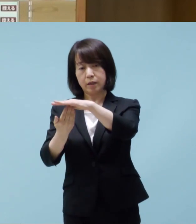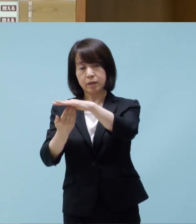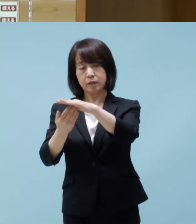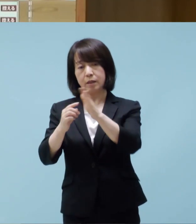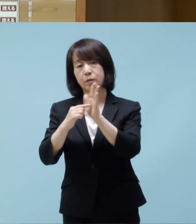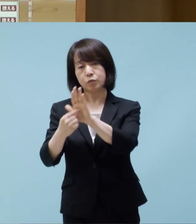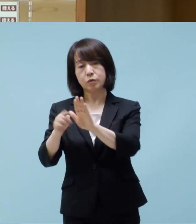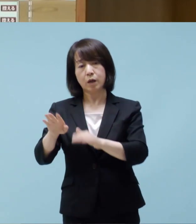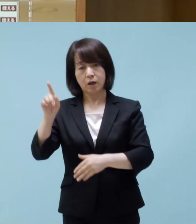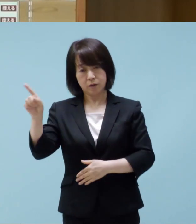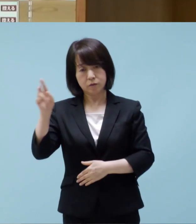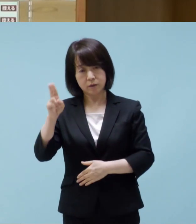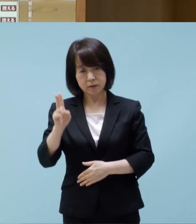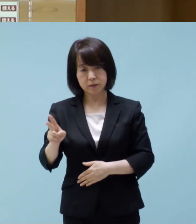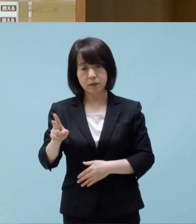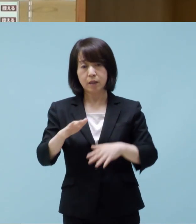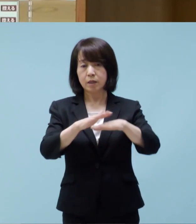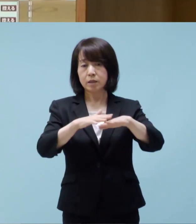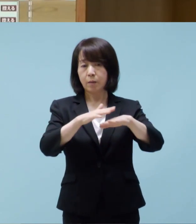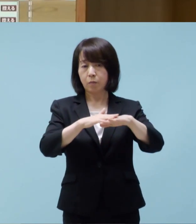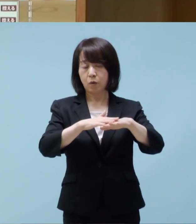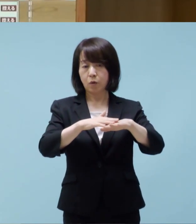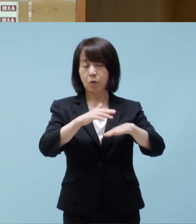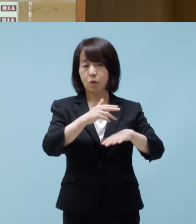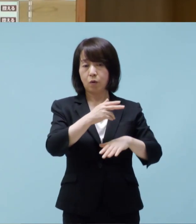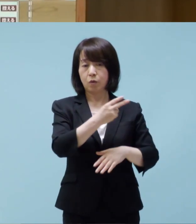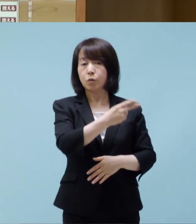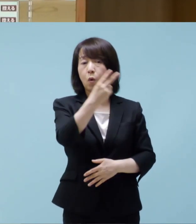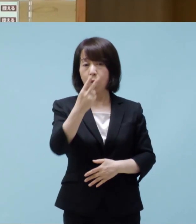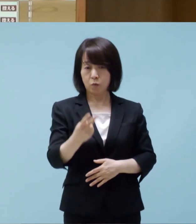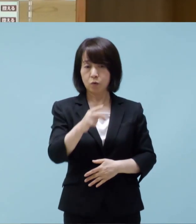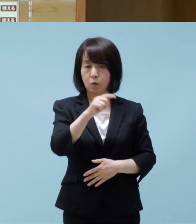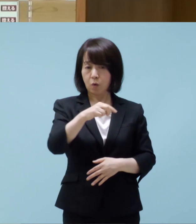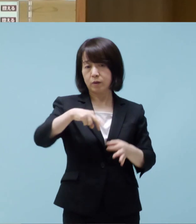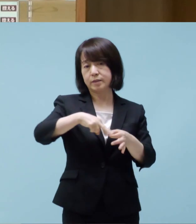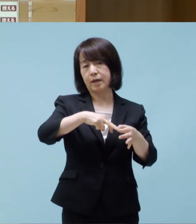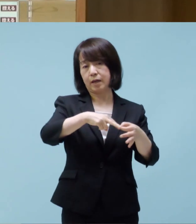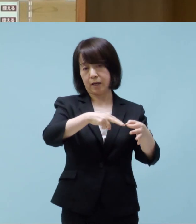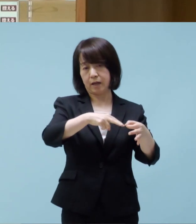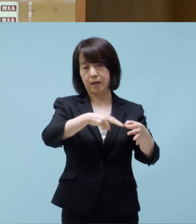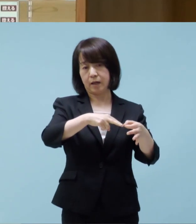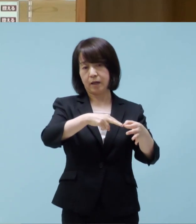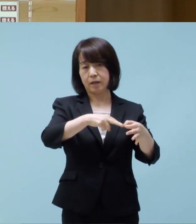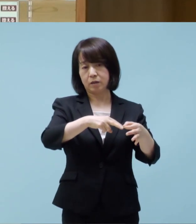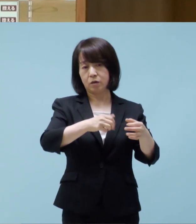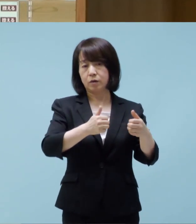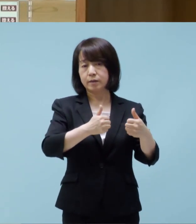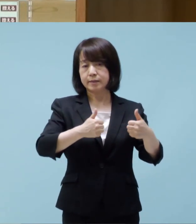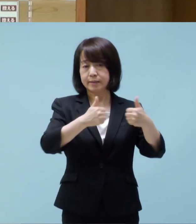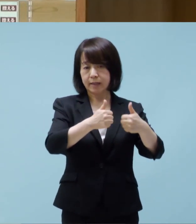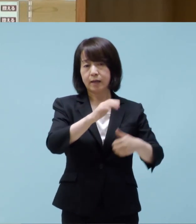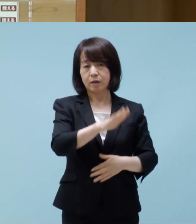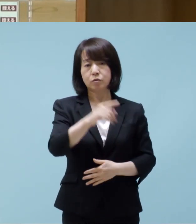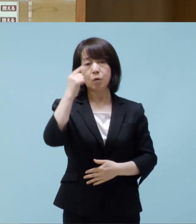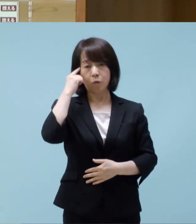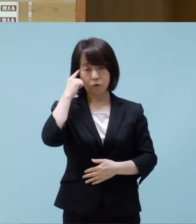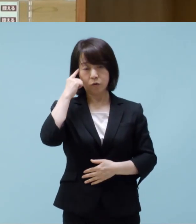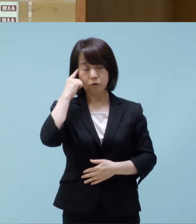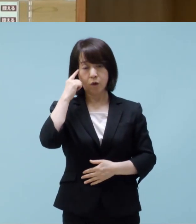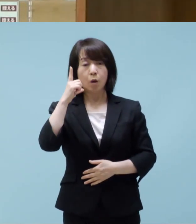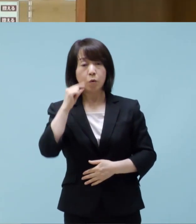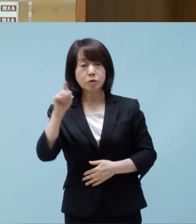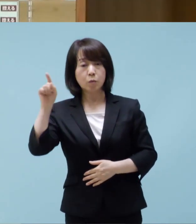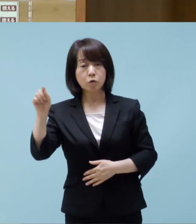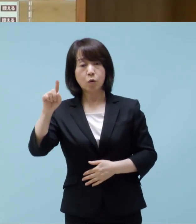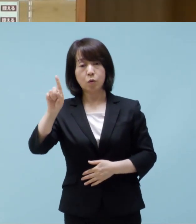幌ですと、まあ、札幌ドームでのサッカー開催が該当すると思うんですが、もし1万人という話になった場合にこの5000人